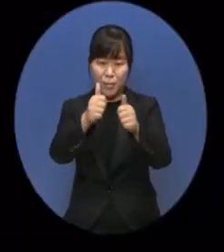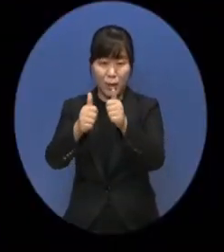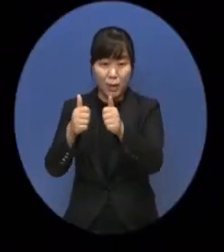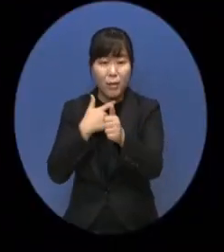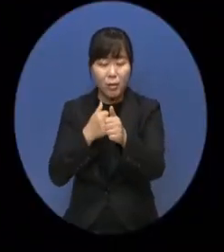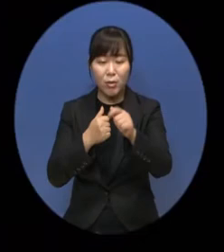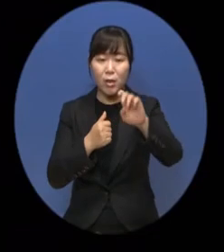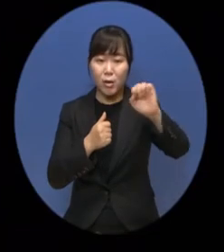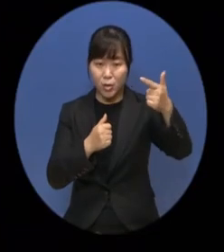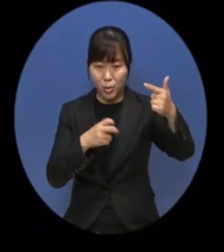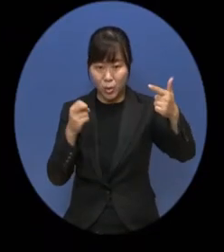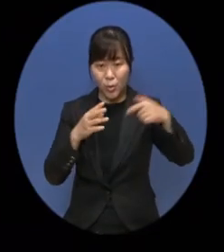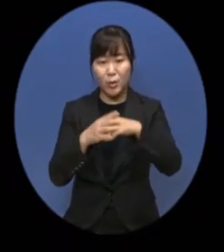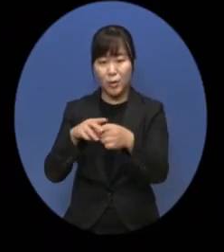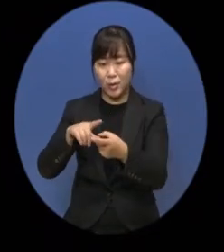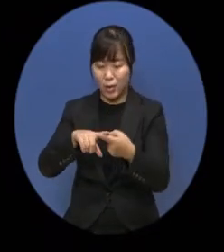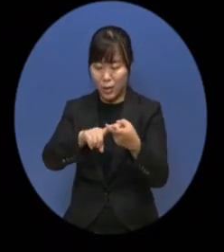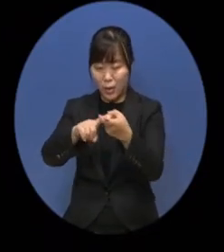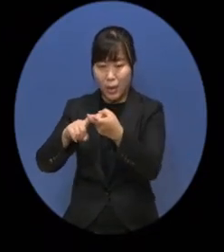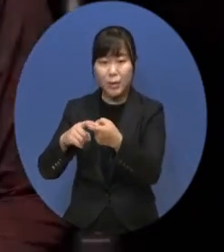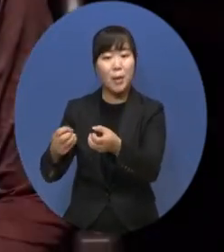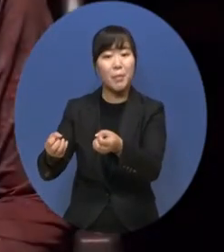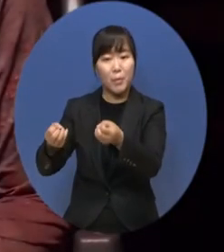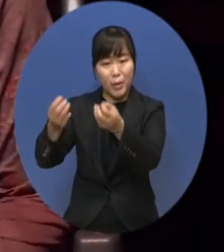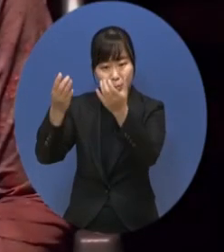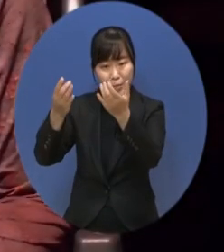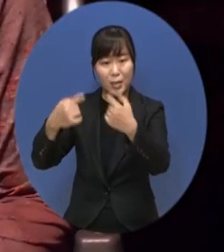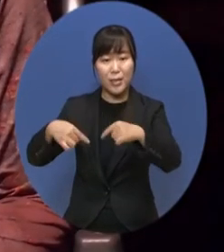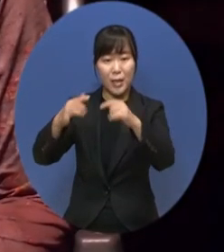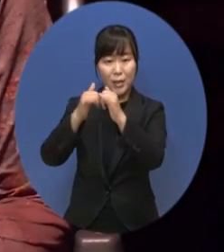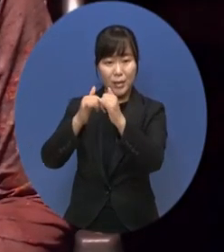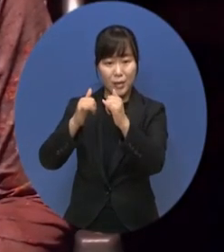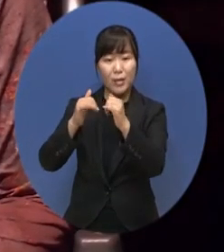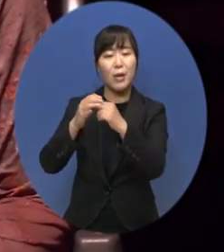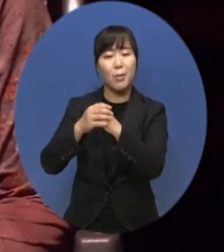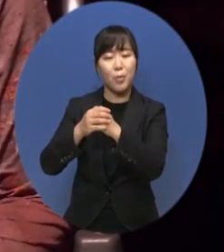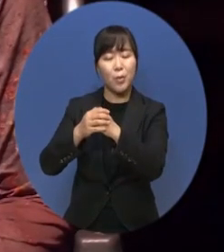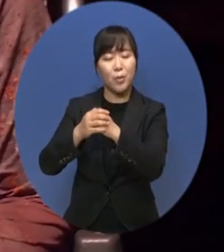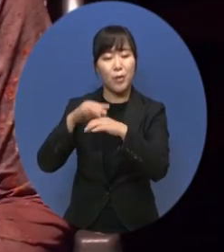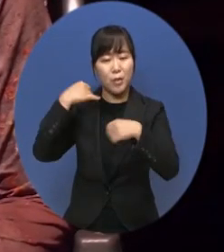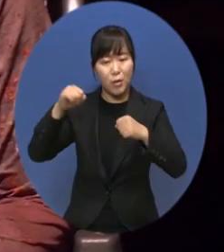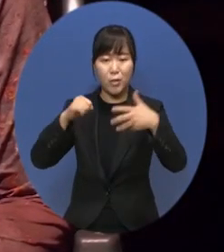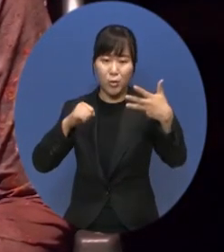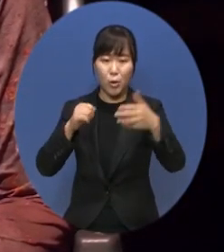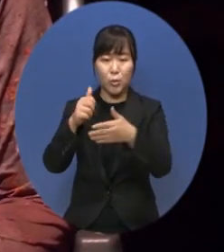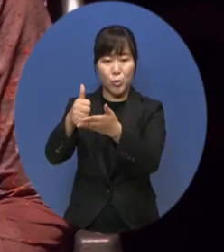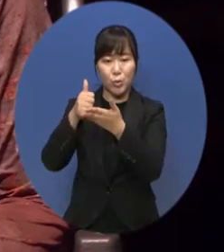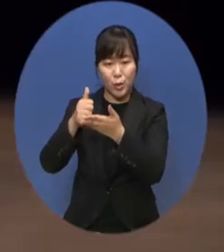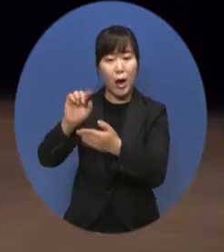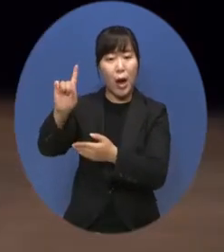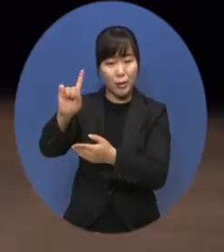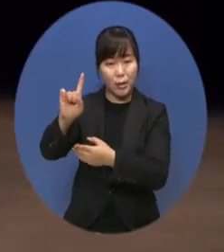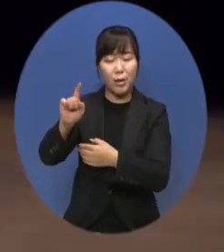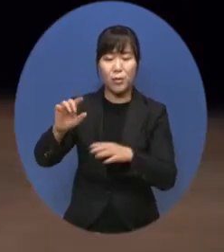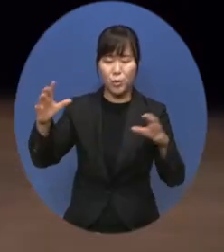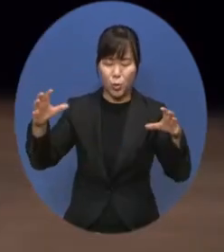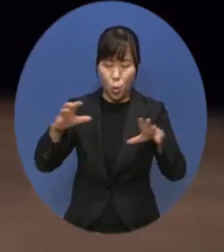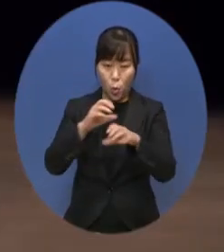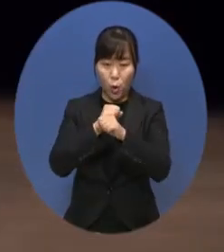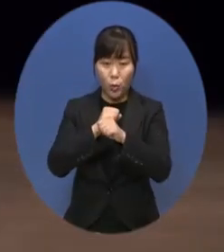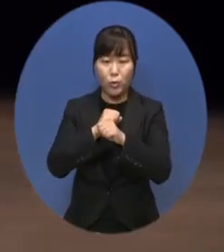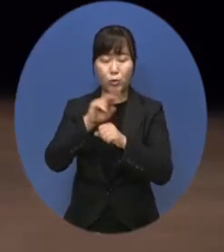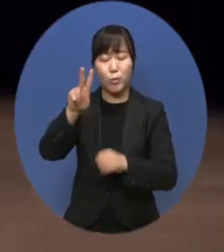작품 16편과 네트워킹 페스티벌 참가 작품 8편, 초청 공연 1편 등